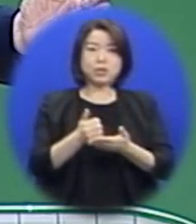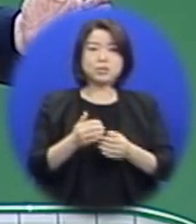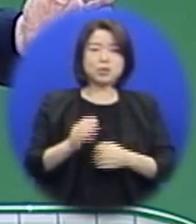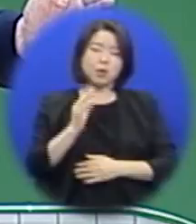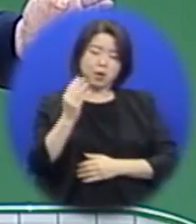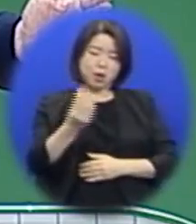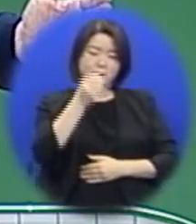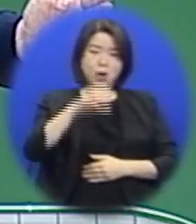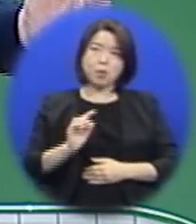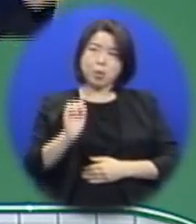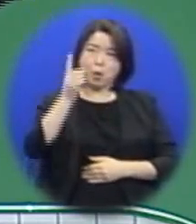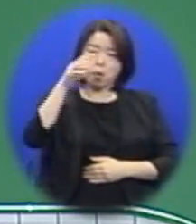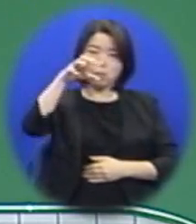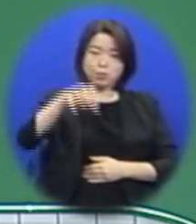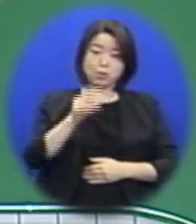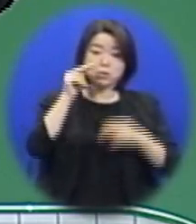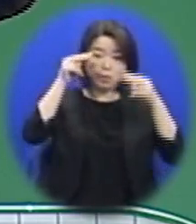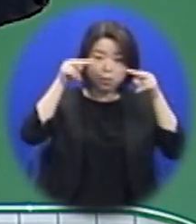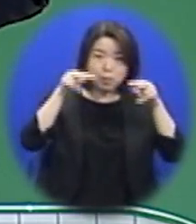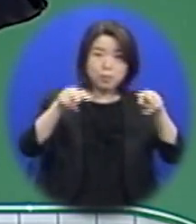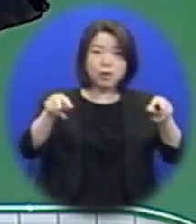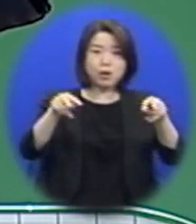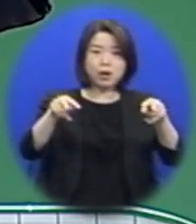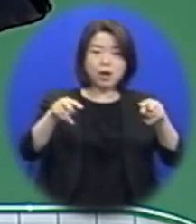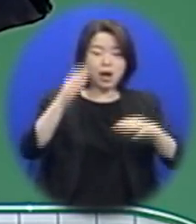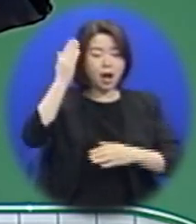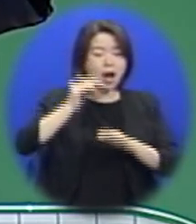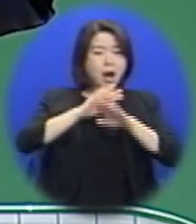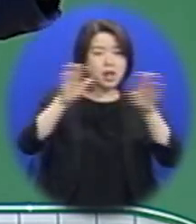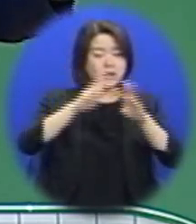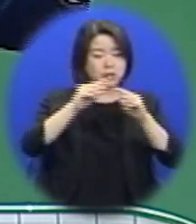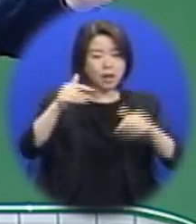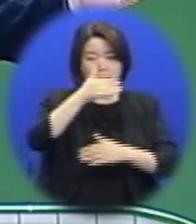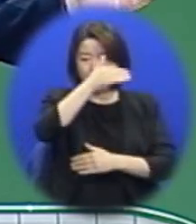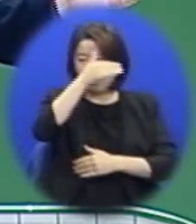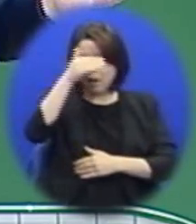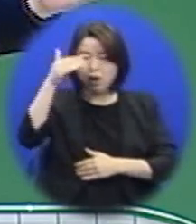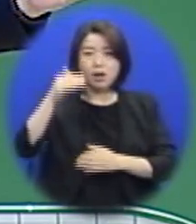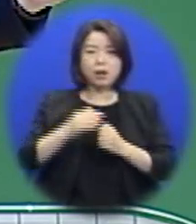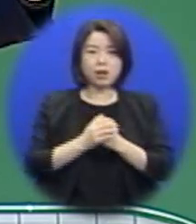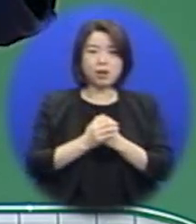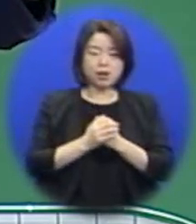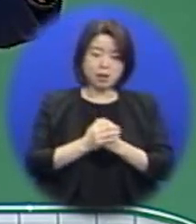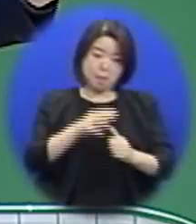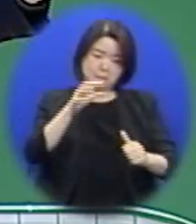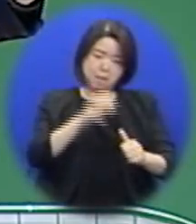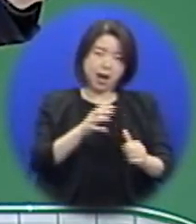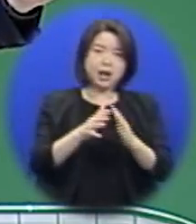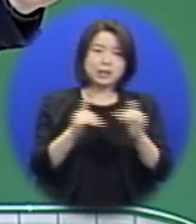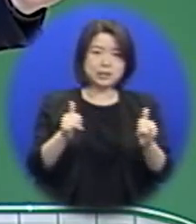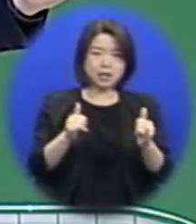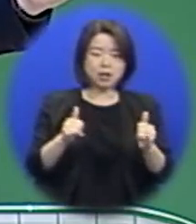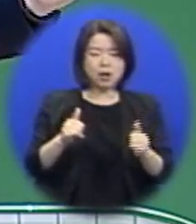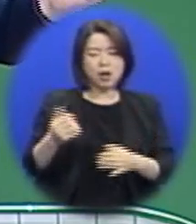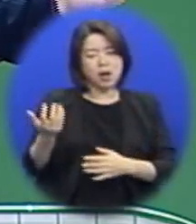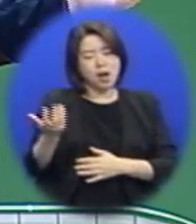곳에서 굽어보시고 하늘에서 땅을 살펴보셨다. 갇힌 사람들의 신음소리를 들으시고 죽게